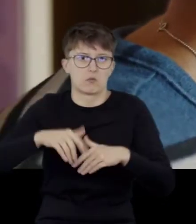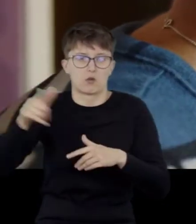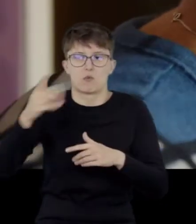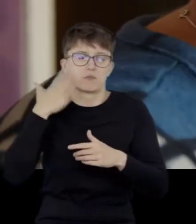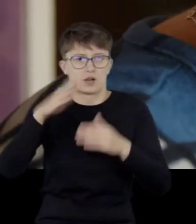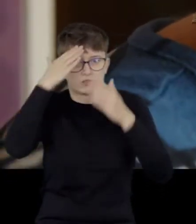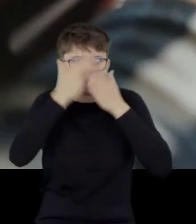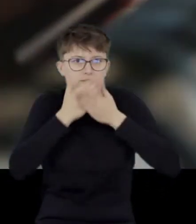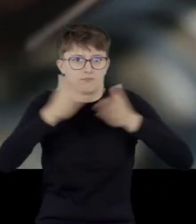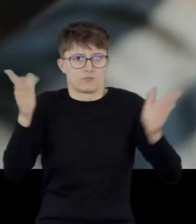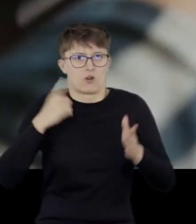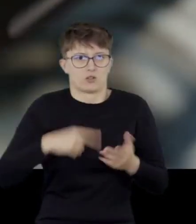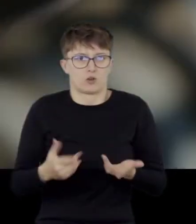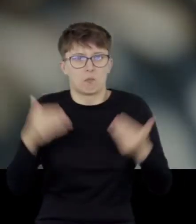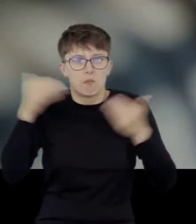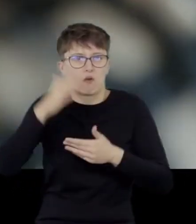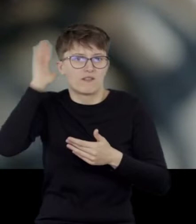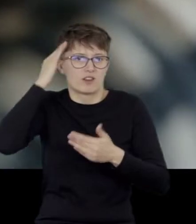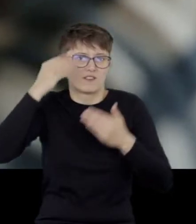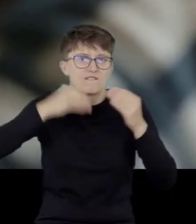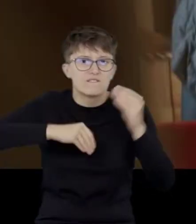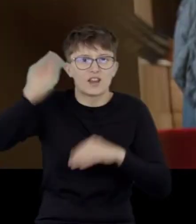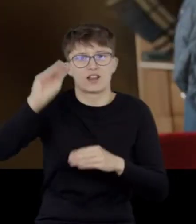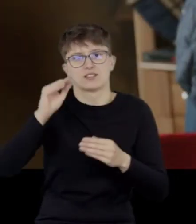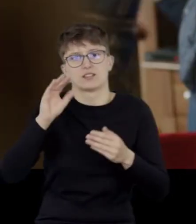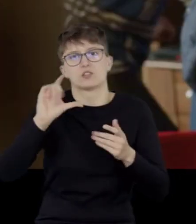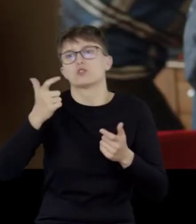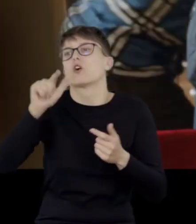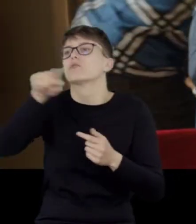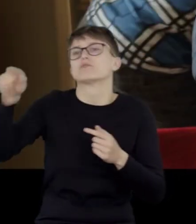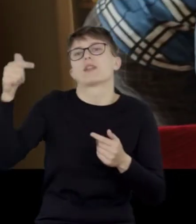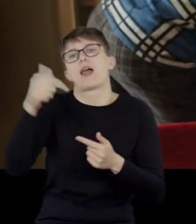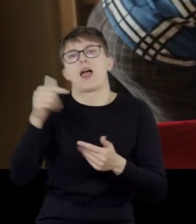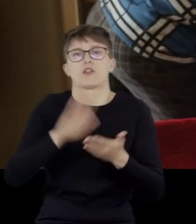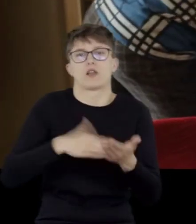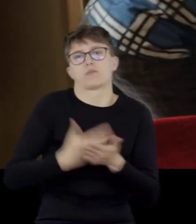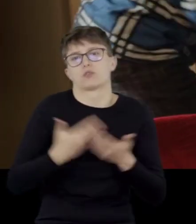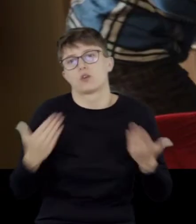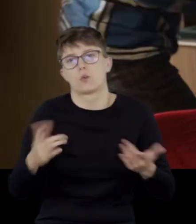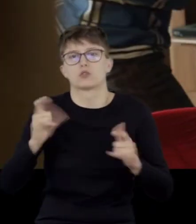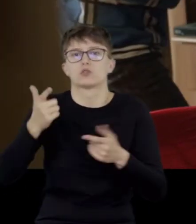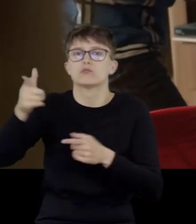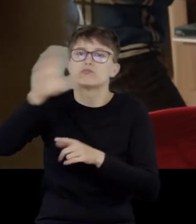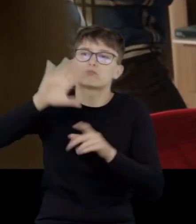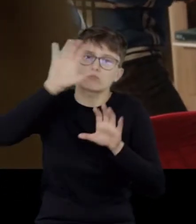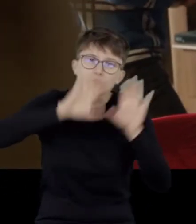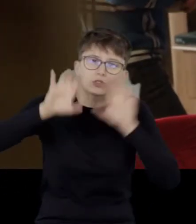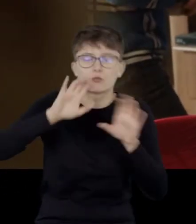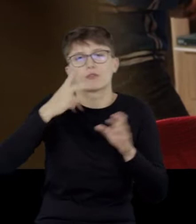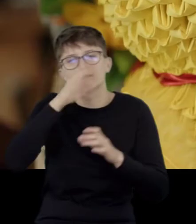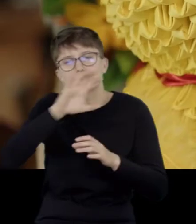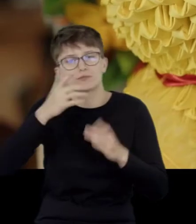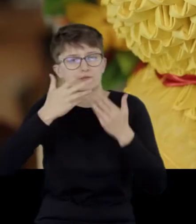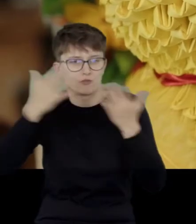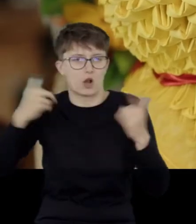osoby te mogą stać się bardziej roszczeniowe, mogą wiedzieć więcej, co im się na przykład należy. Natomiast to, co się zaobserwowało